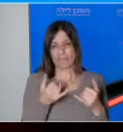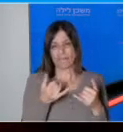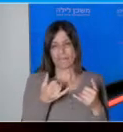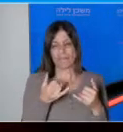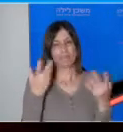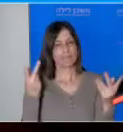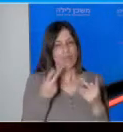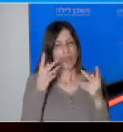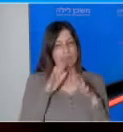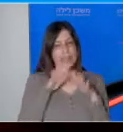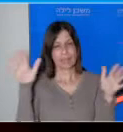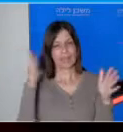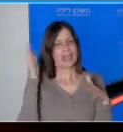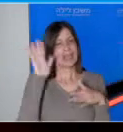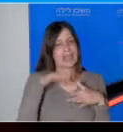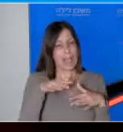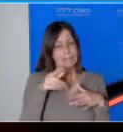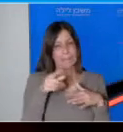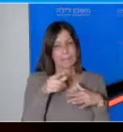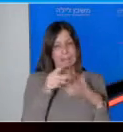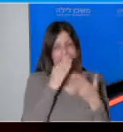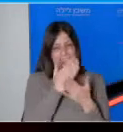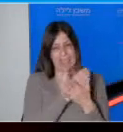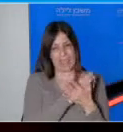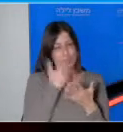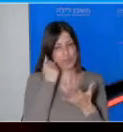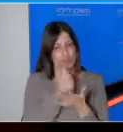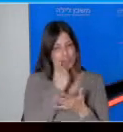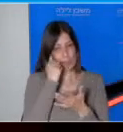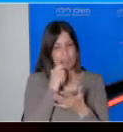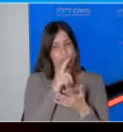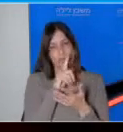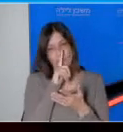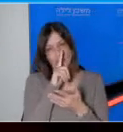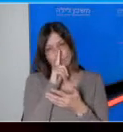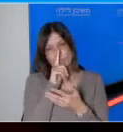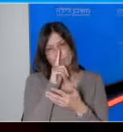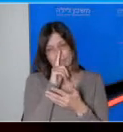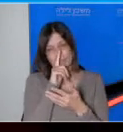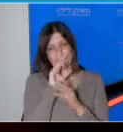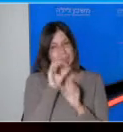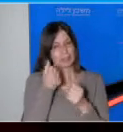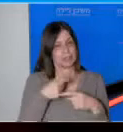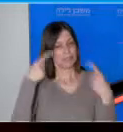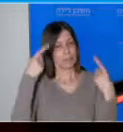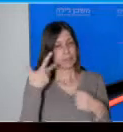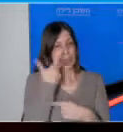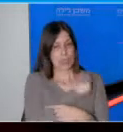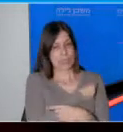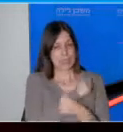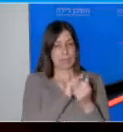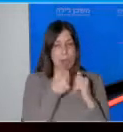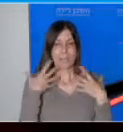הקלות בנדבג זה שגם במסגרת התנאים שאם הם יאושרו ביום ראשון, אז אם היום נגיד מחוסנים